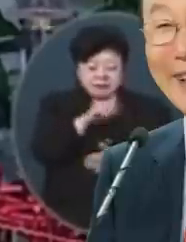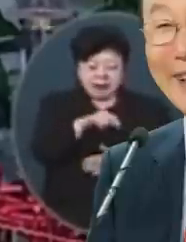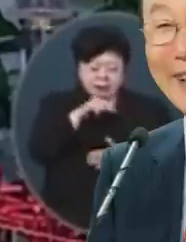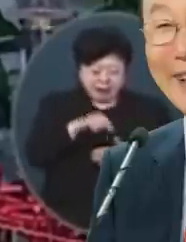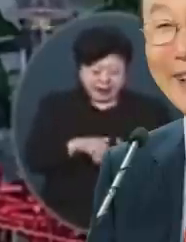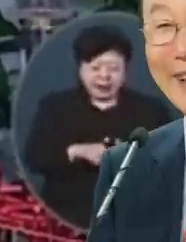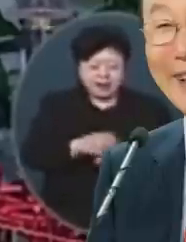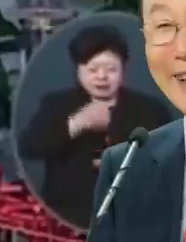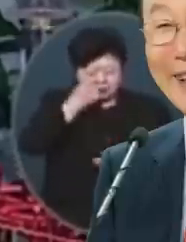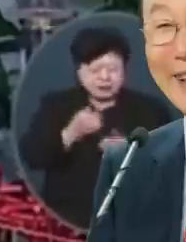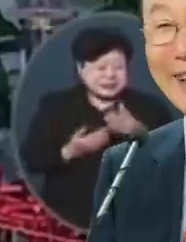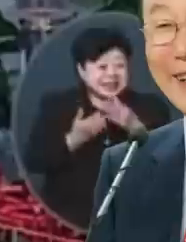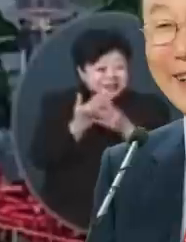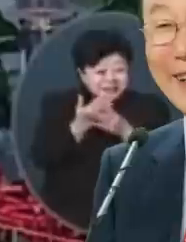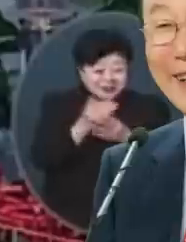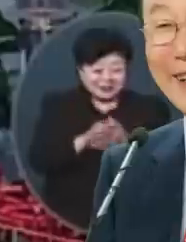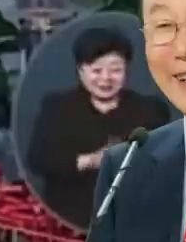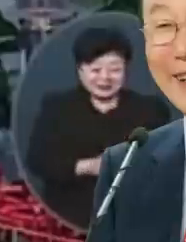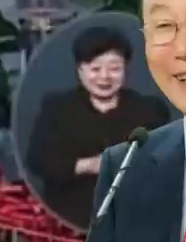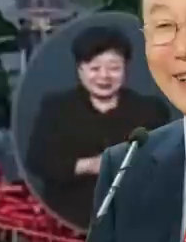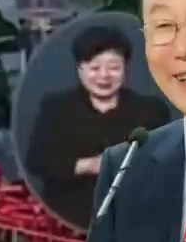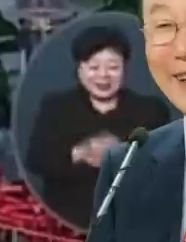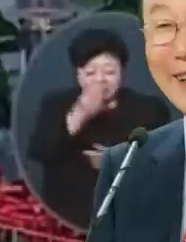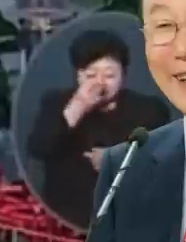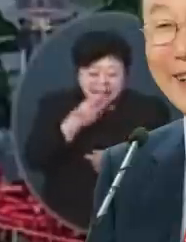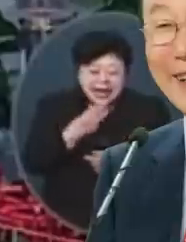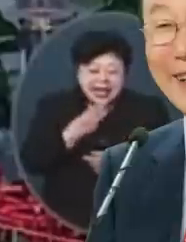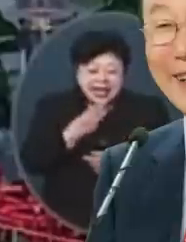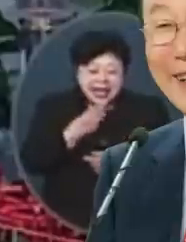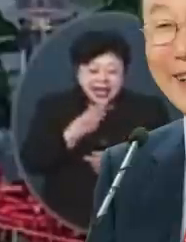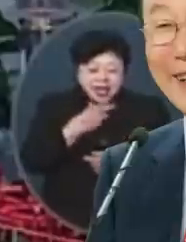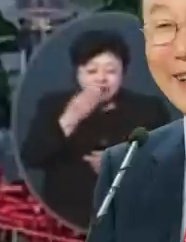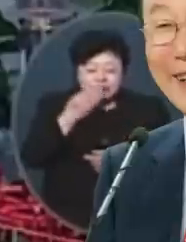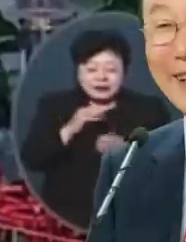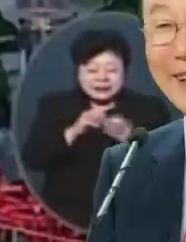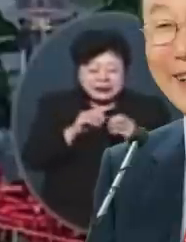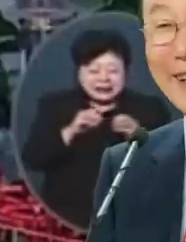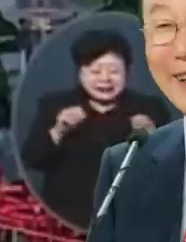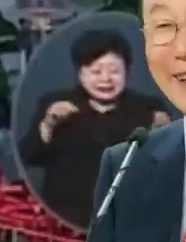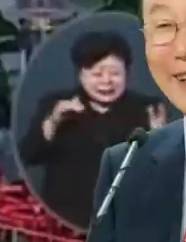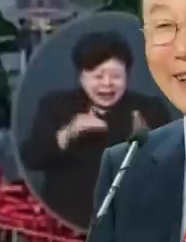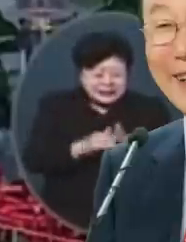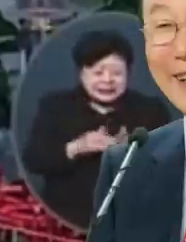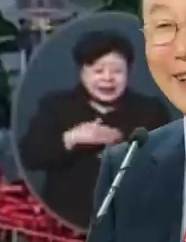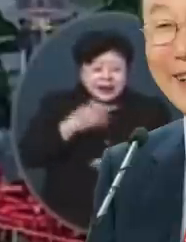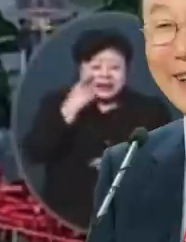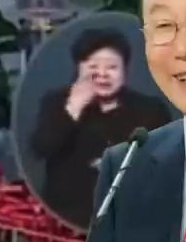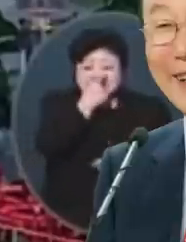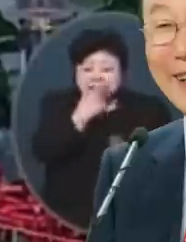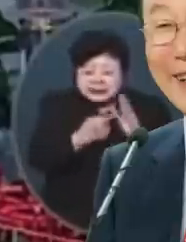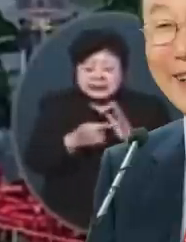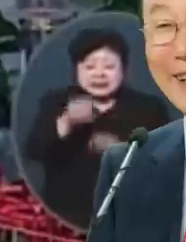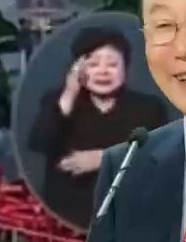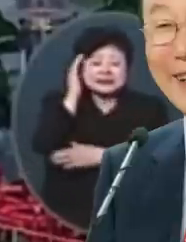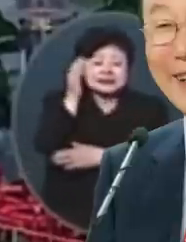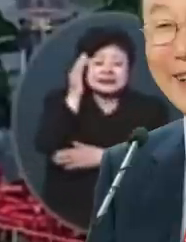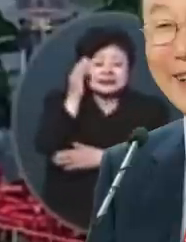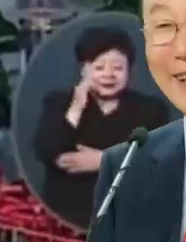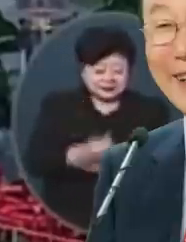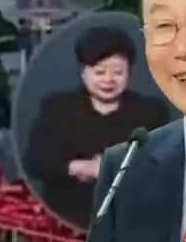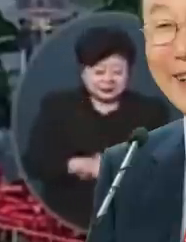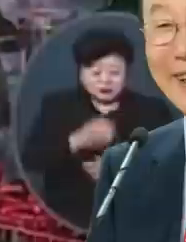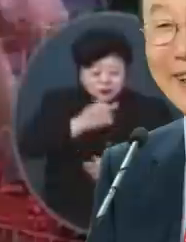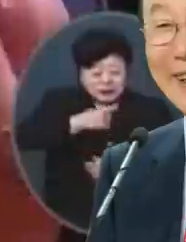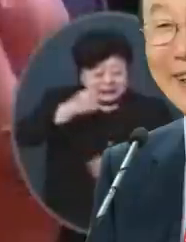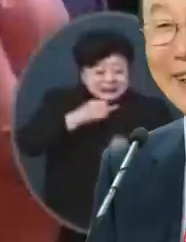마음속에 꿈이 생겼습니다. 예루살렘에서 온 유대로 사마리아로 땅 끝까지 이르러 말씀을 증거하는 꿈을